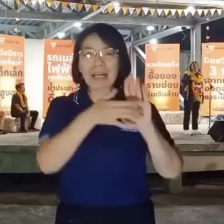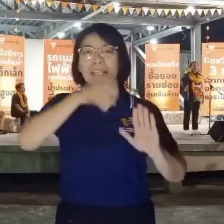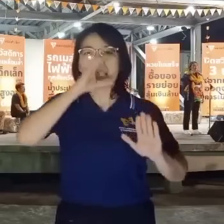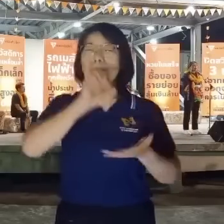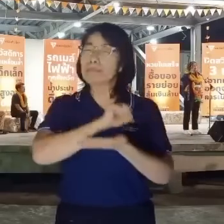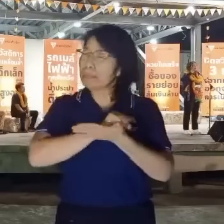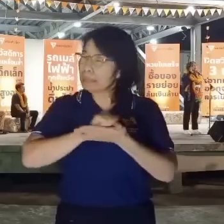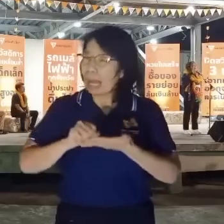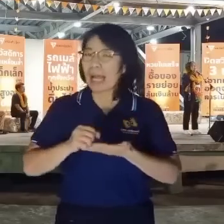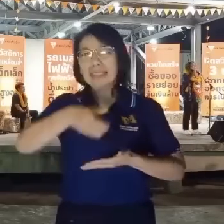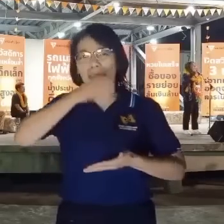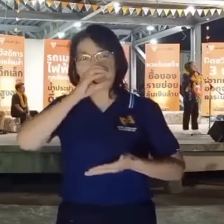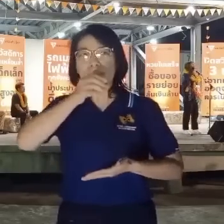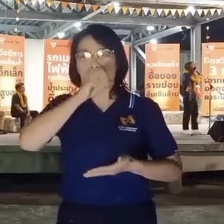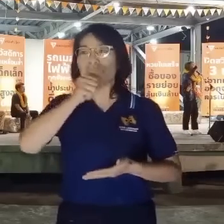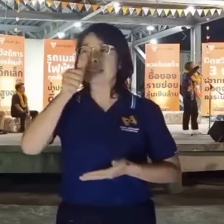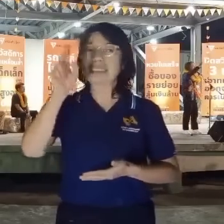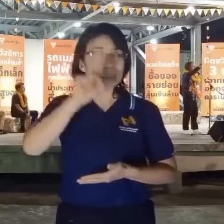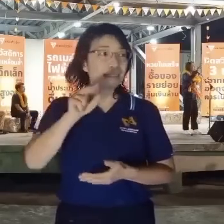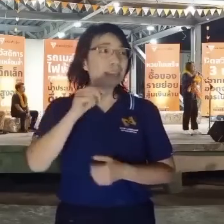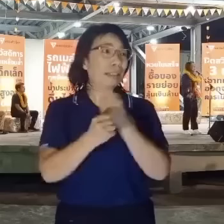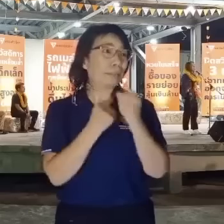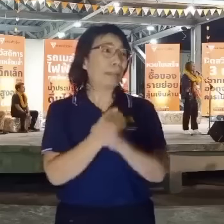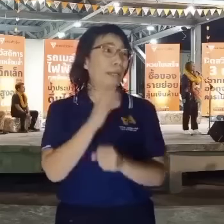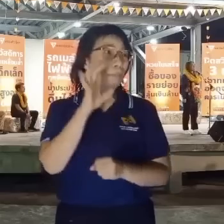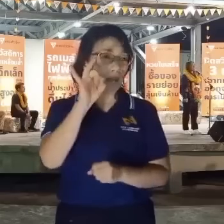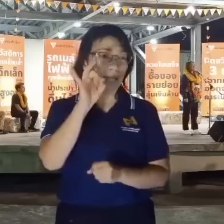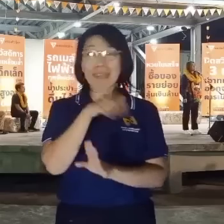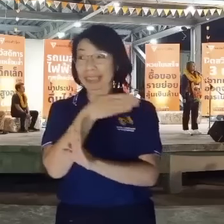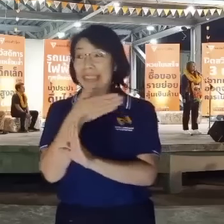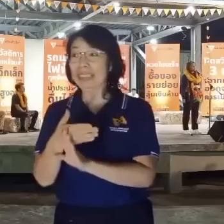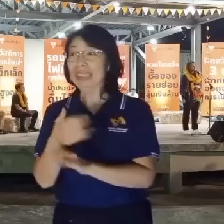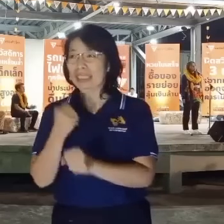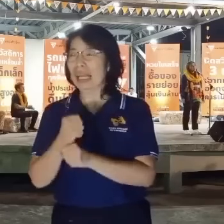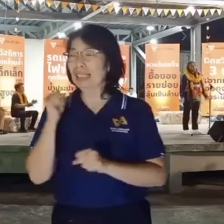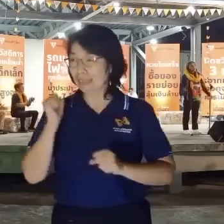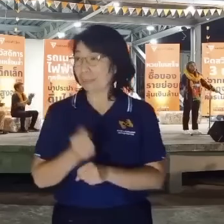สะอาดน้ำประปาดื่มได้ใช้ภายใน8ปี